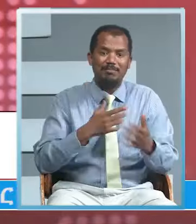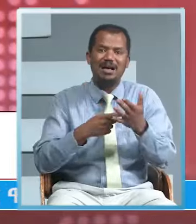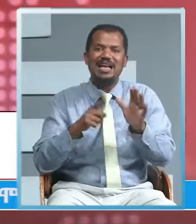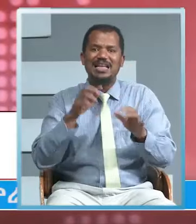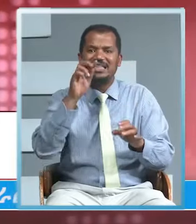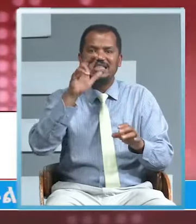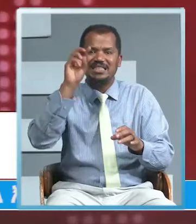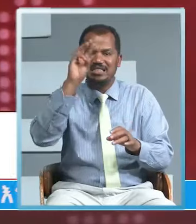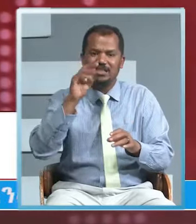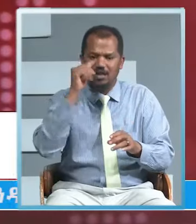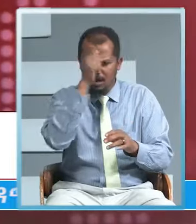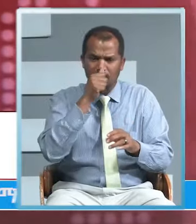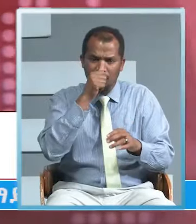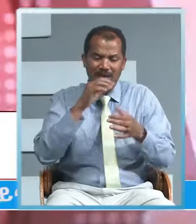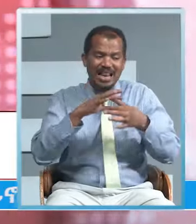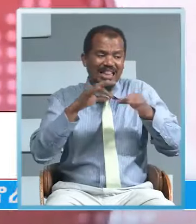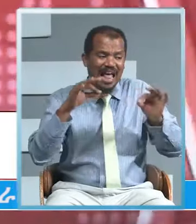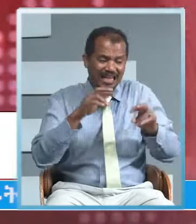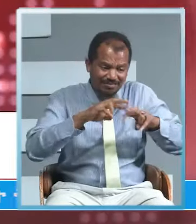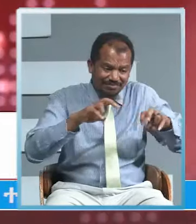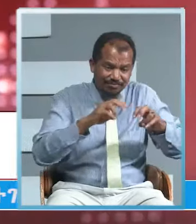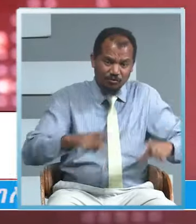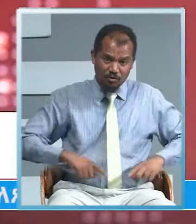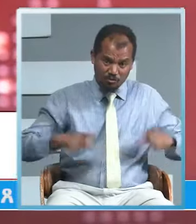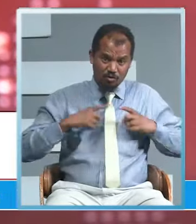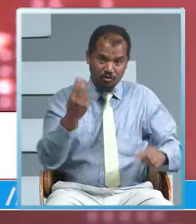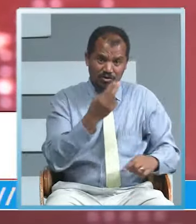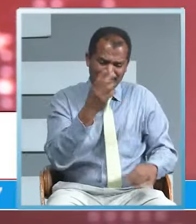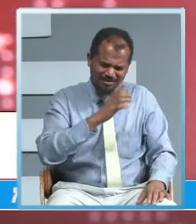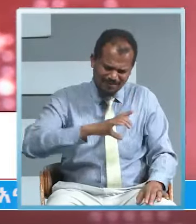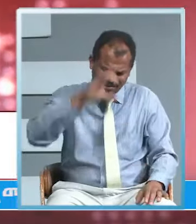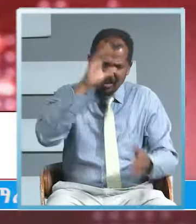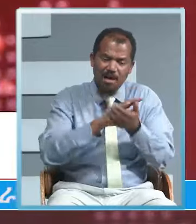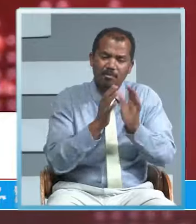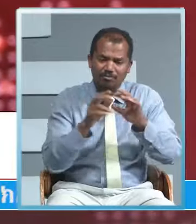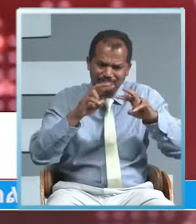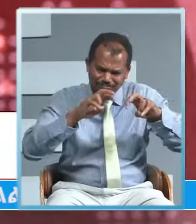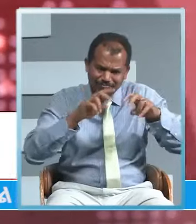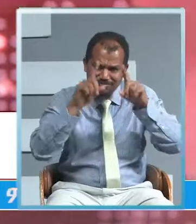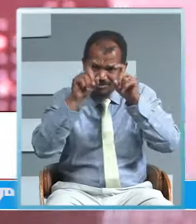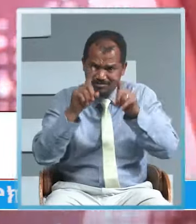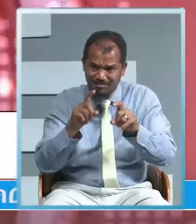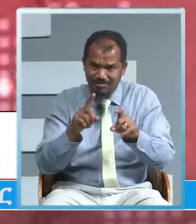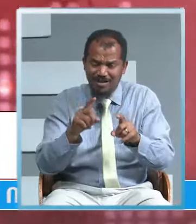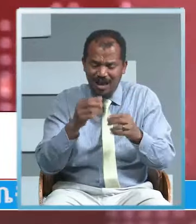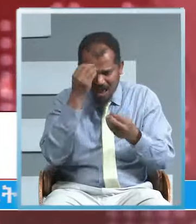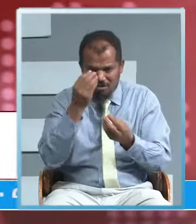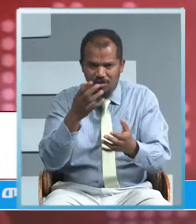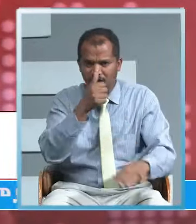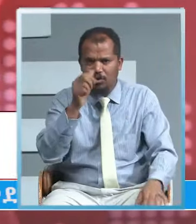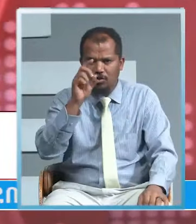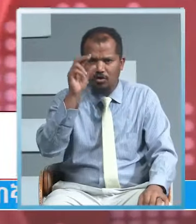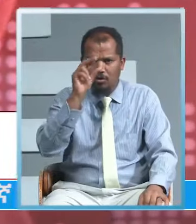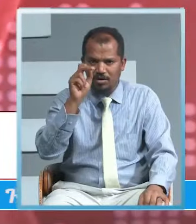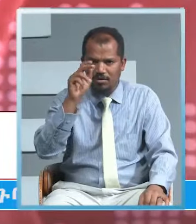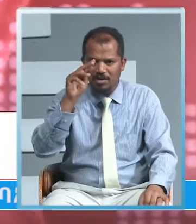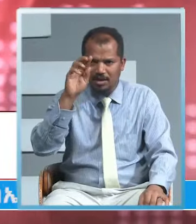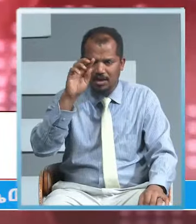መገለጫ ቅርሶች ለኢትዮጵያ የታሪክ አጥኚዎች የሚኖረው ፋይዳ ከፍተኛ መሆኑን የጥናትና ምርምሩ አስታውቋል። እዮብ